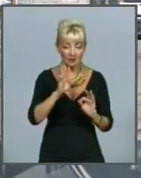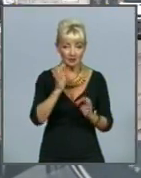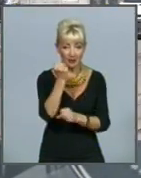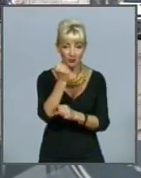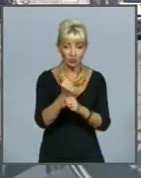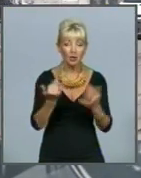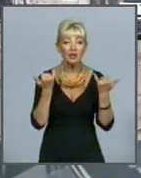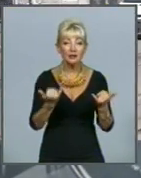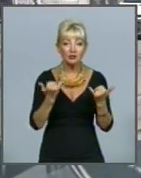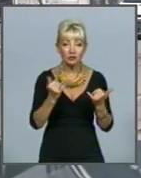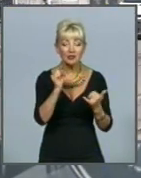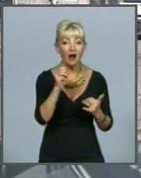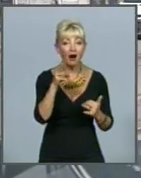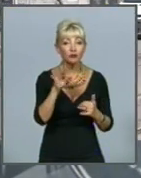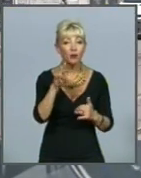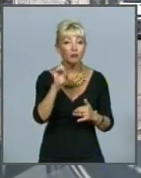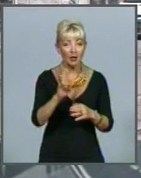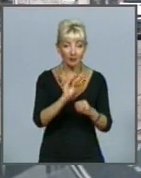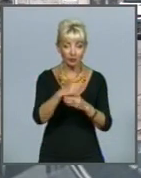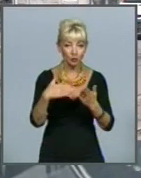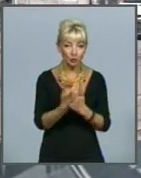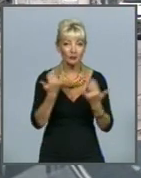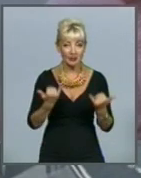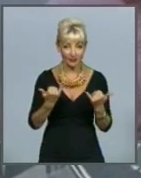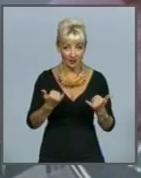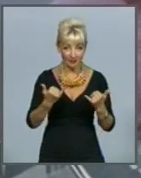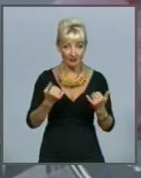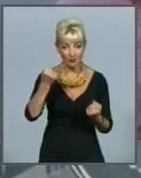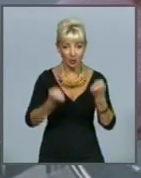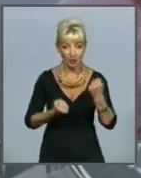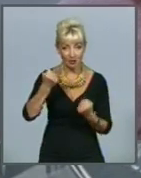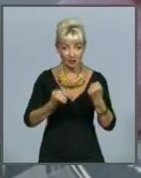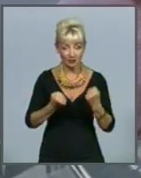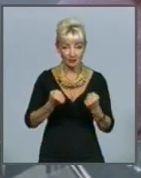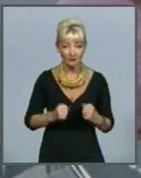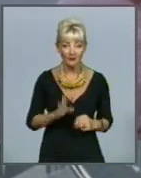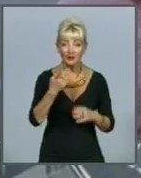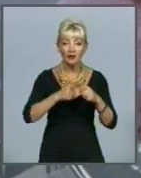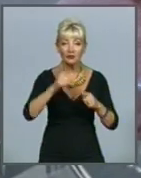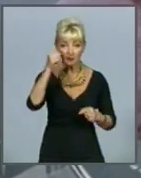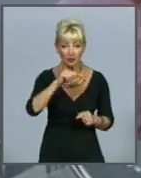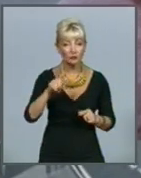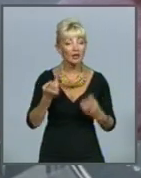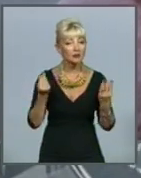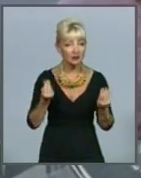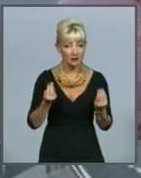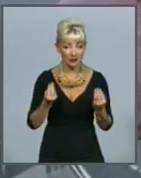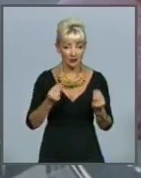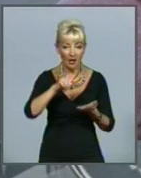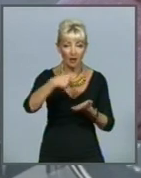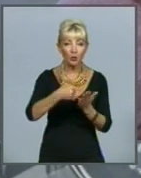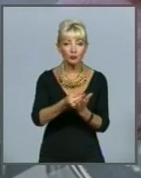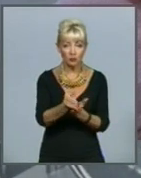автопарк поповнився новими сучасними транспортними засобами. В цьому році за кошти міського бюджету,